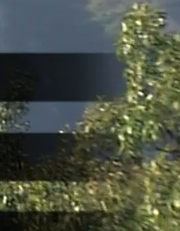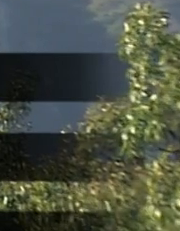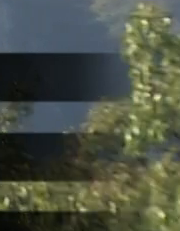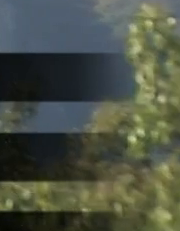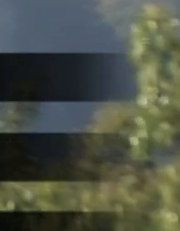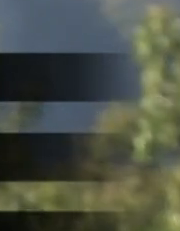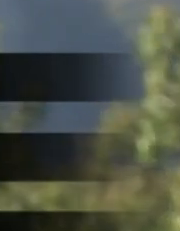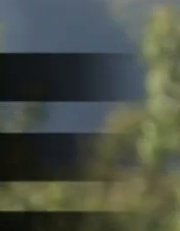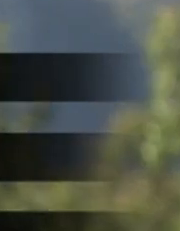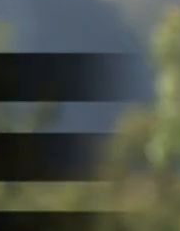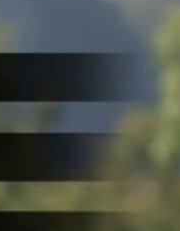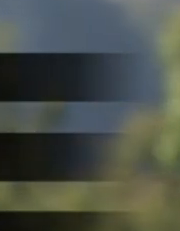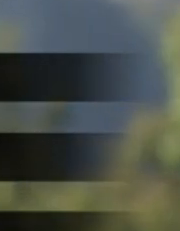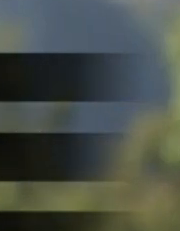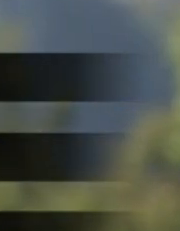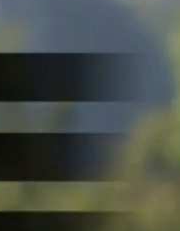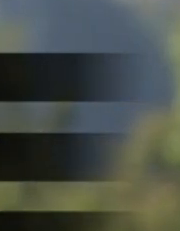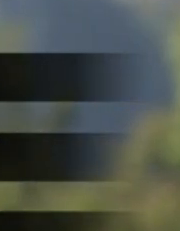으